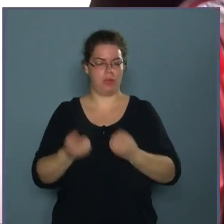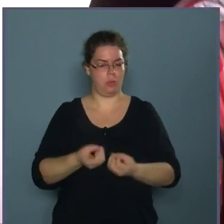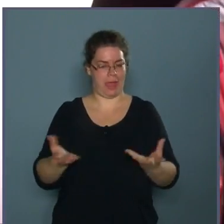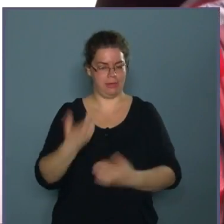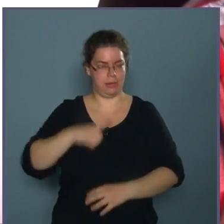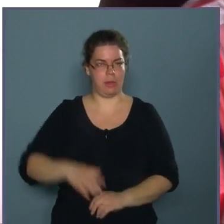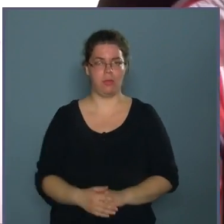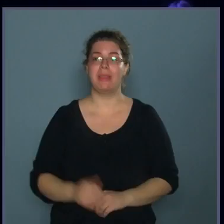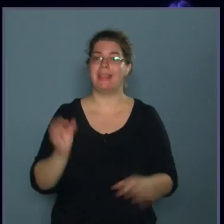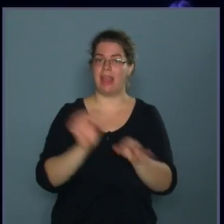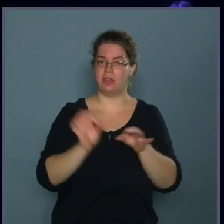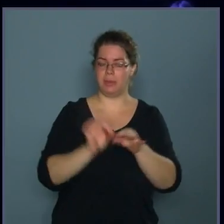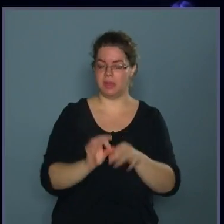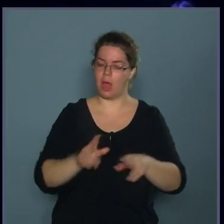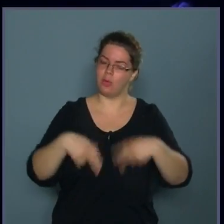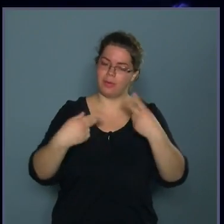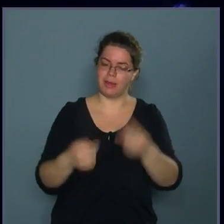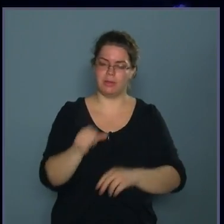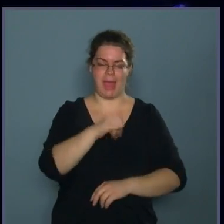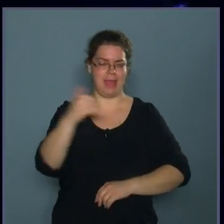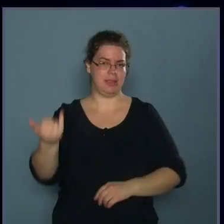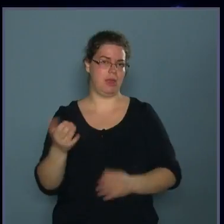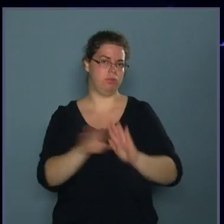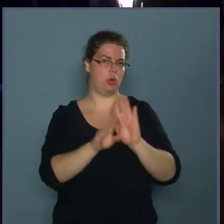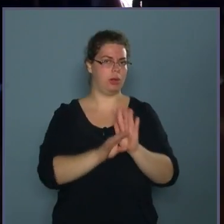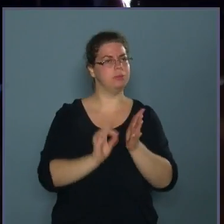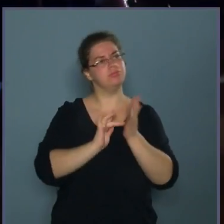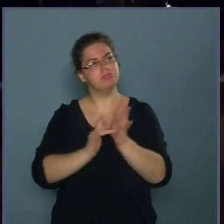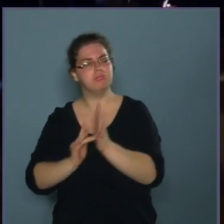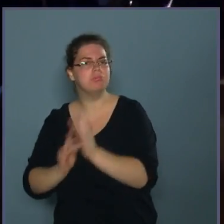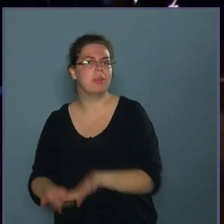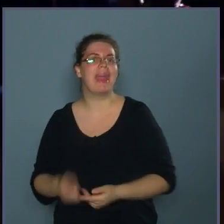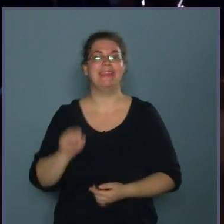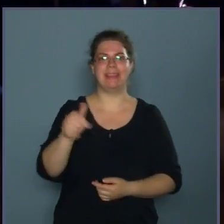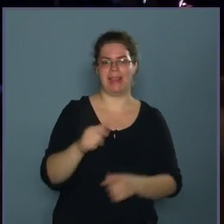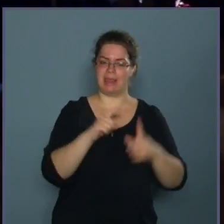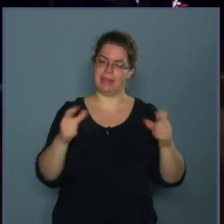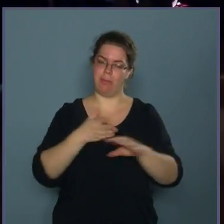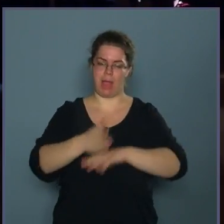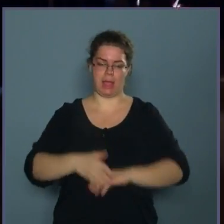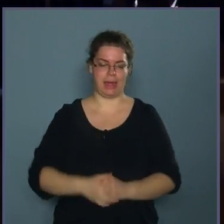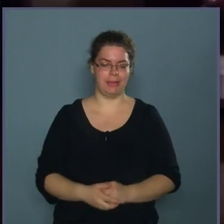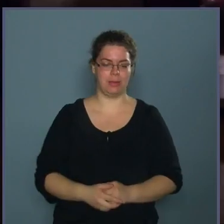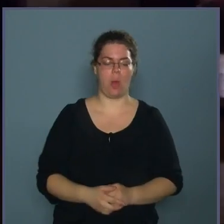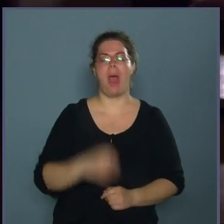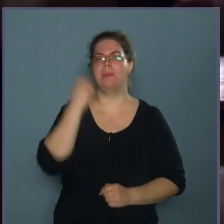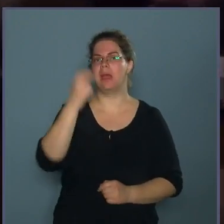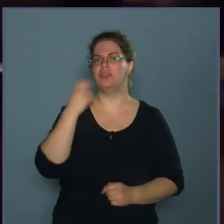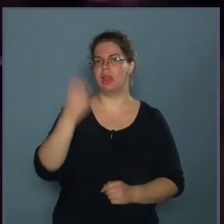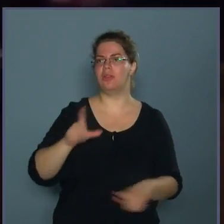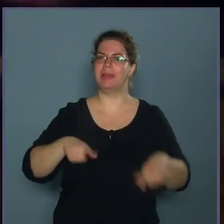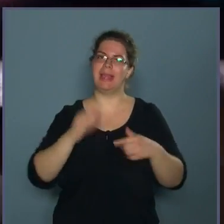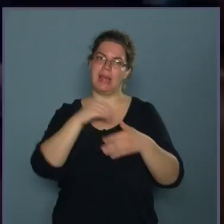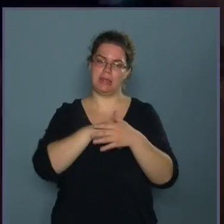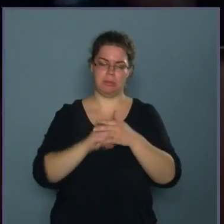sor. Az eseményen a következő egy év programjait villantották fel 11 képen keresztül. A Pest Erzsébet